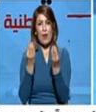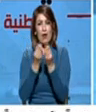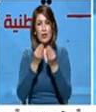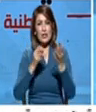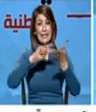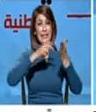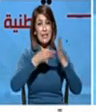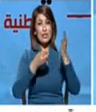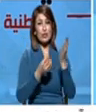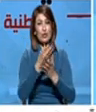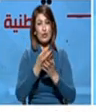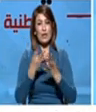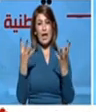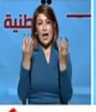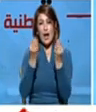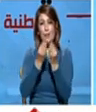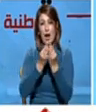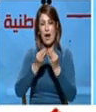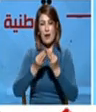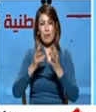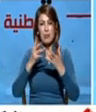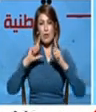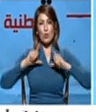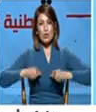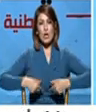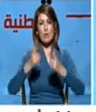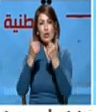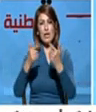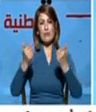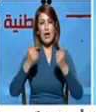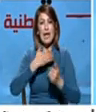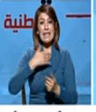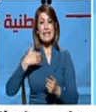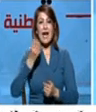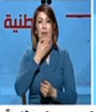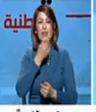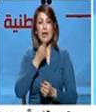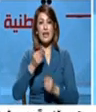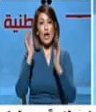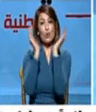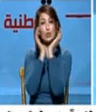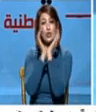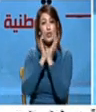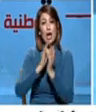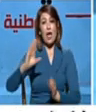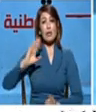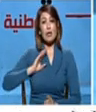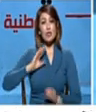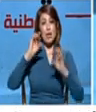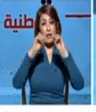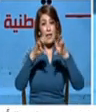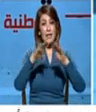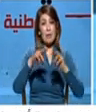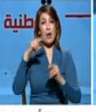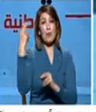مستوى الوزاره دخلنا مع العديد من القطاعات الحيويه الصحه اه الشؤون الاجتماعيه الداخليه التربيه التعليم